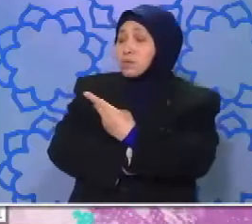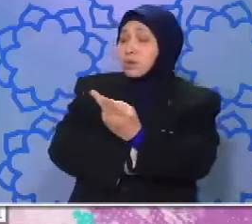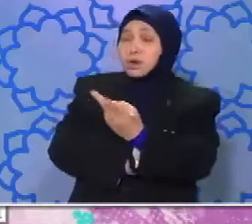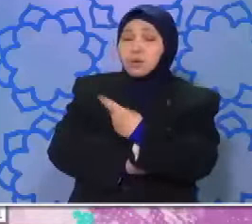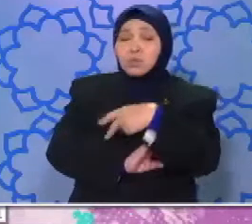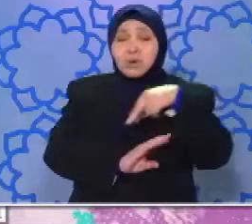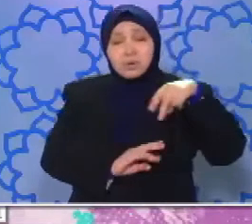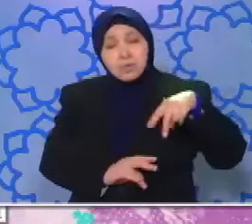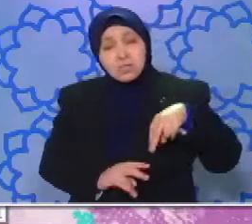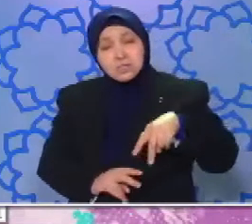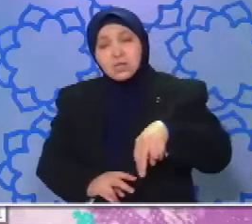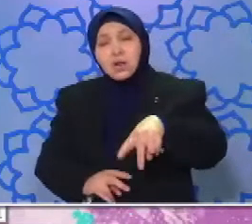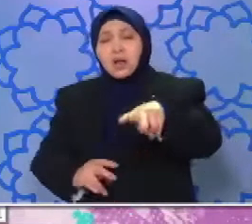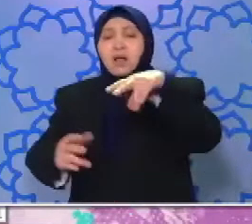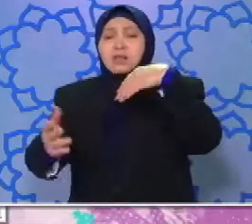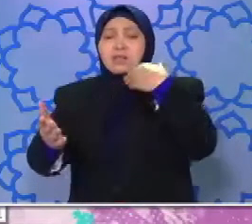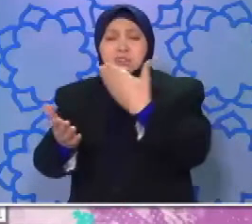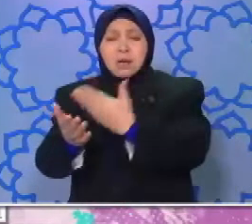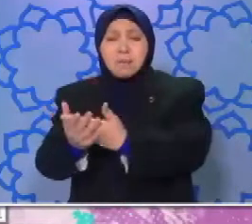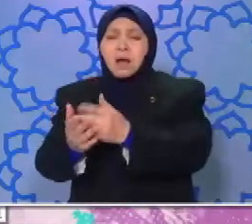فانطلقا حتى